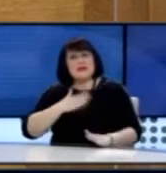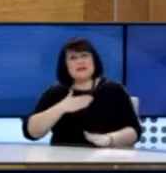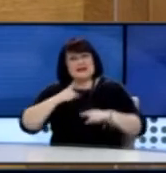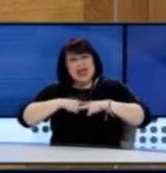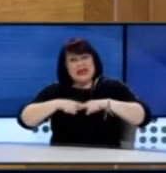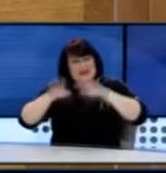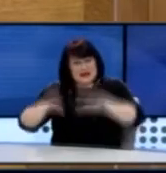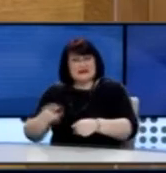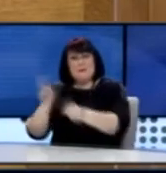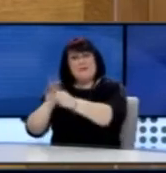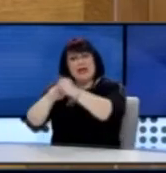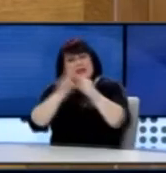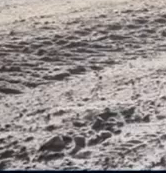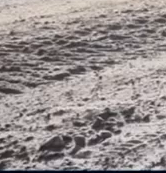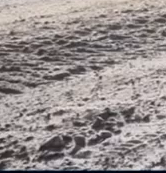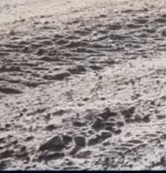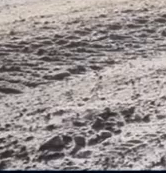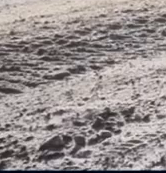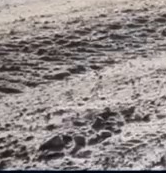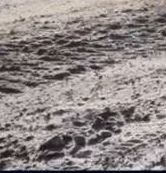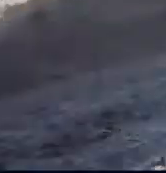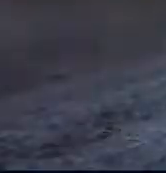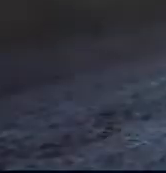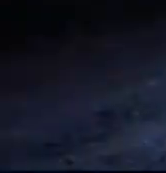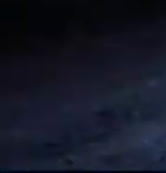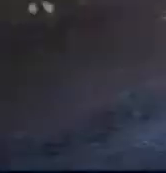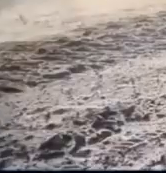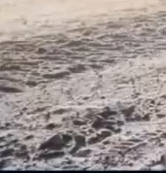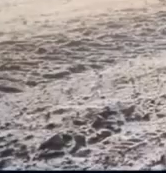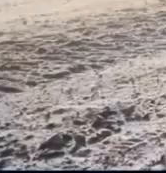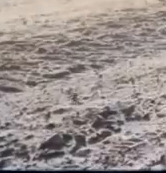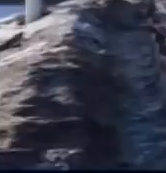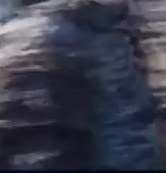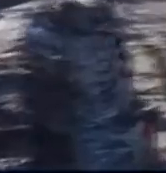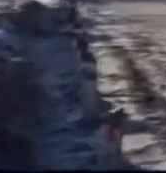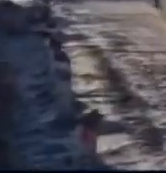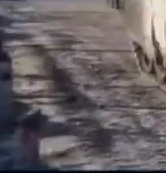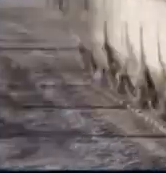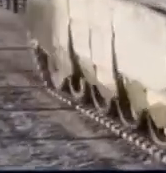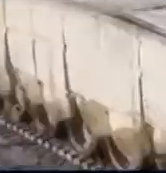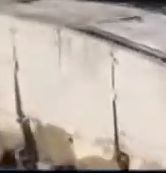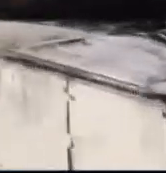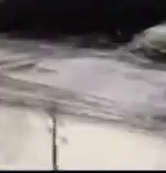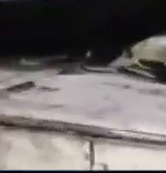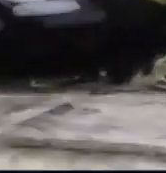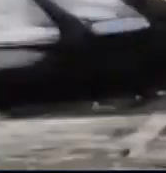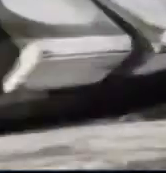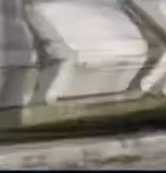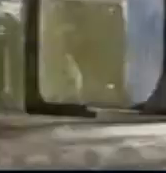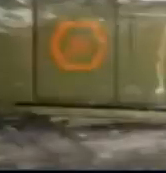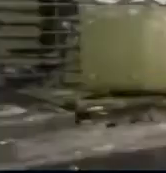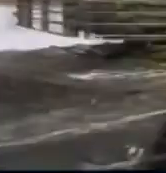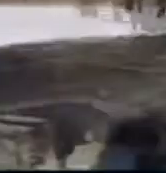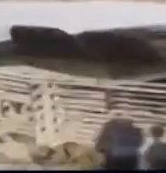ομογενείς χάνουν τη ζωή τους από ρωσικές βόμβες. Για σκοτεινές εποχές έκανε λόγο ο Αλέξης Τσίπρας στην αρχή της ομιλίας του, αναφερόμενος στον πόλεμο της Ουκρανίας. Σε αυτές